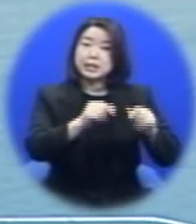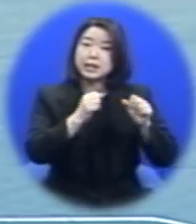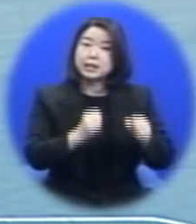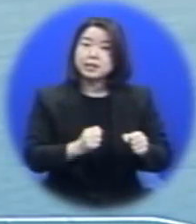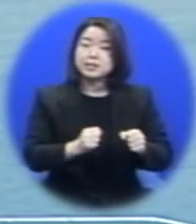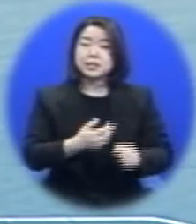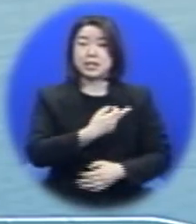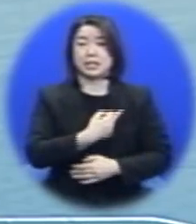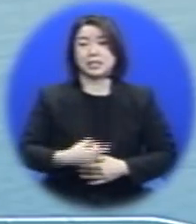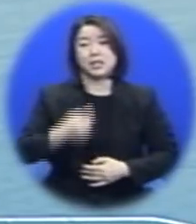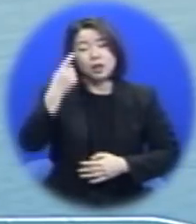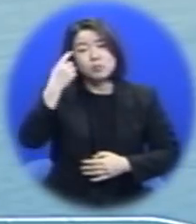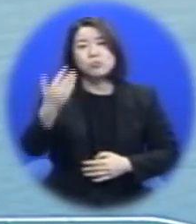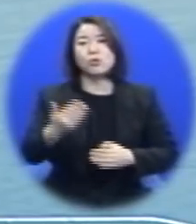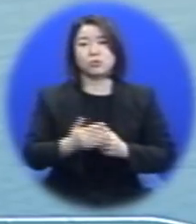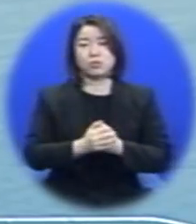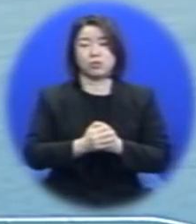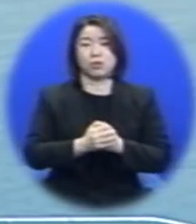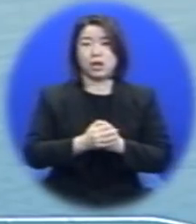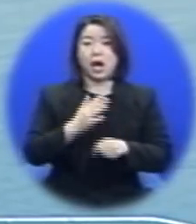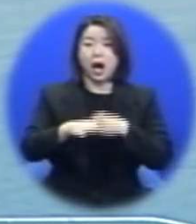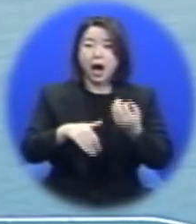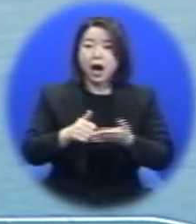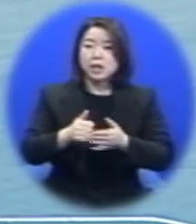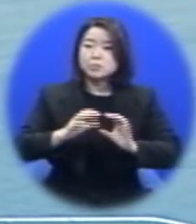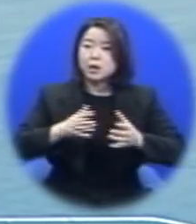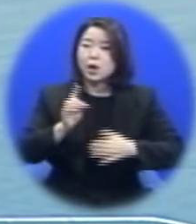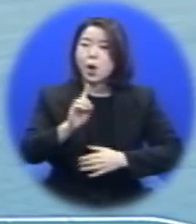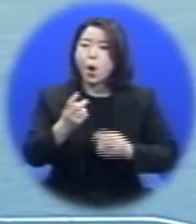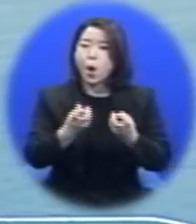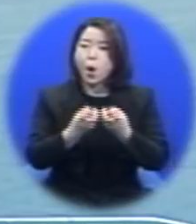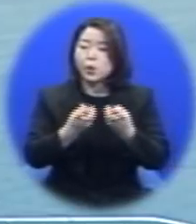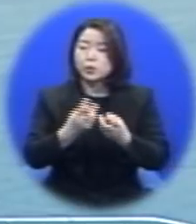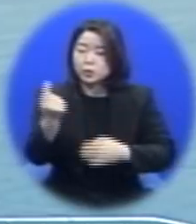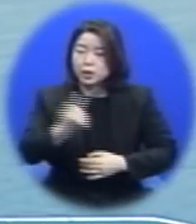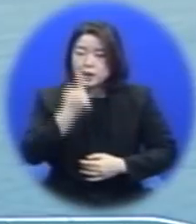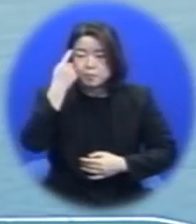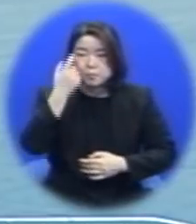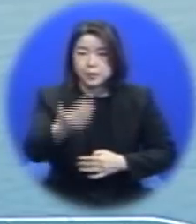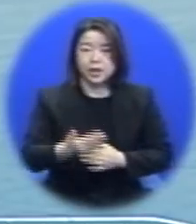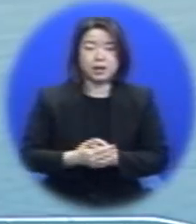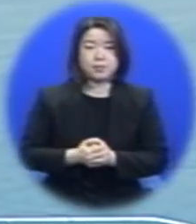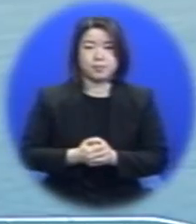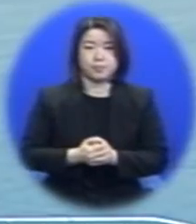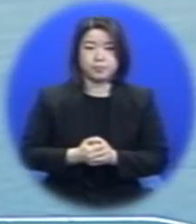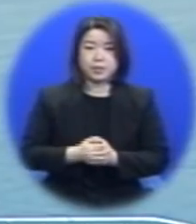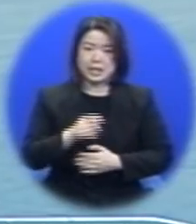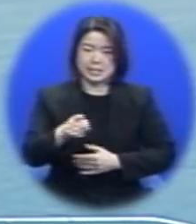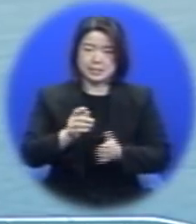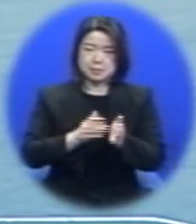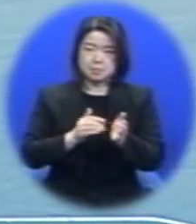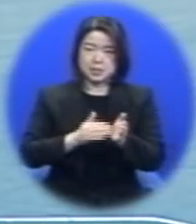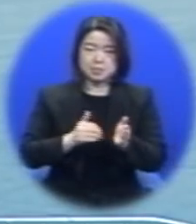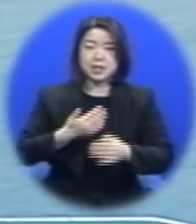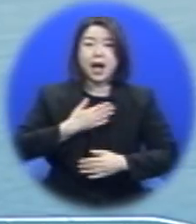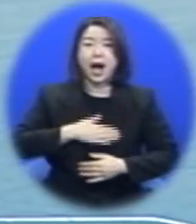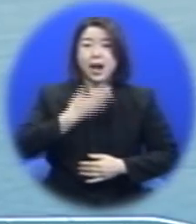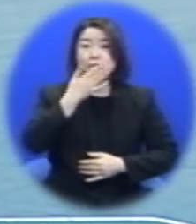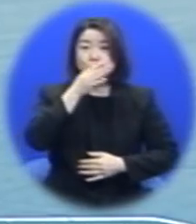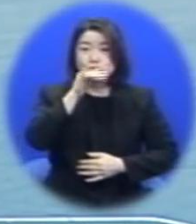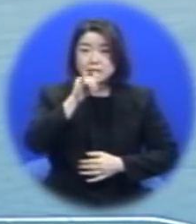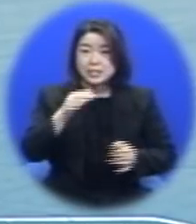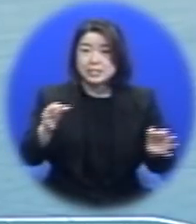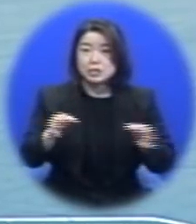물었던 거예요. 하나님의 나라가 언제 어떻게 임합니까? 이제 그 비밀을 알 수 있는 순간이 오게 된